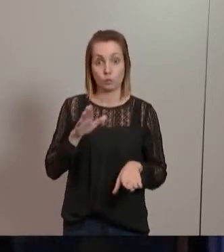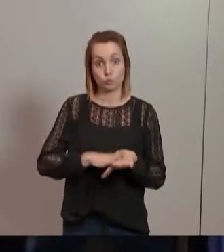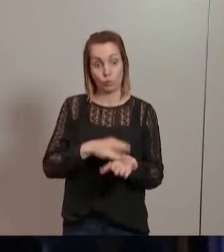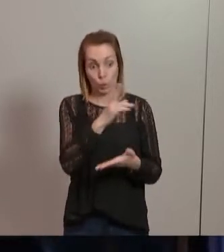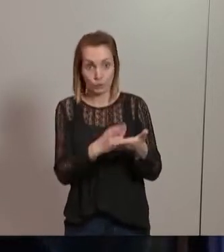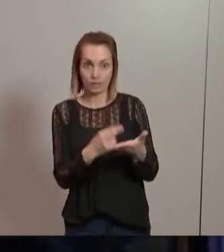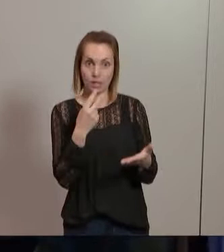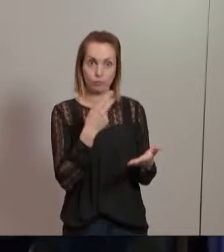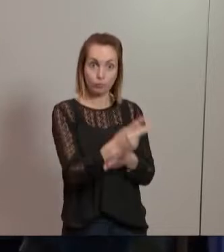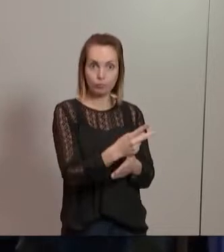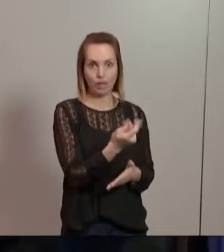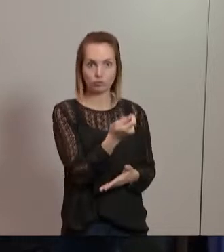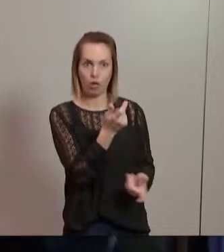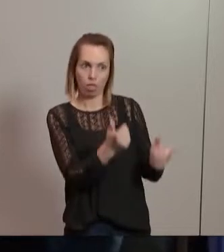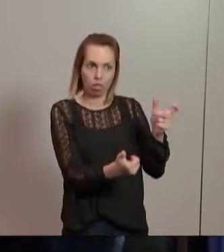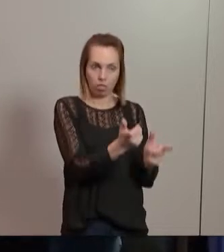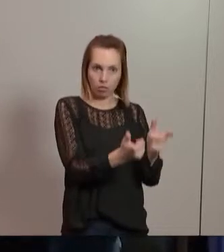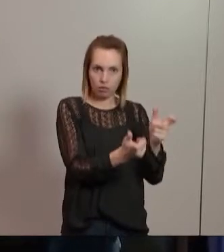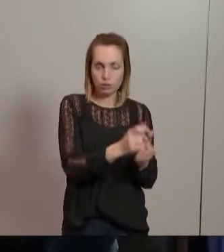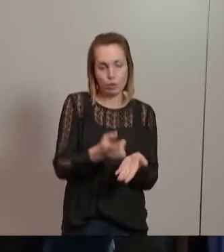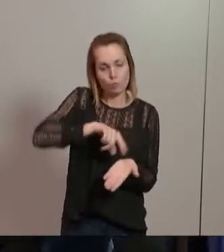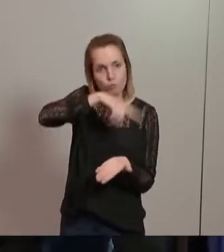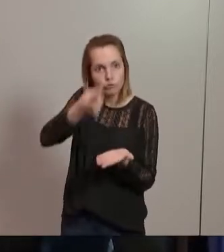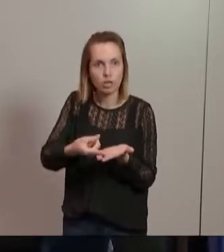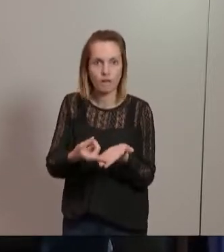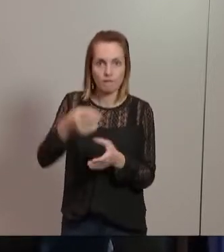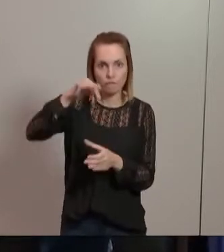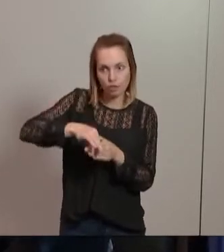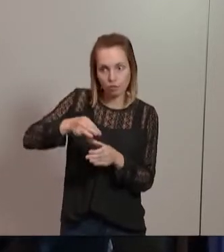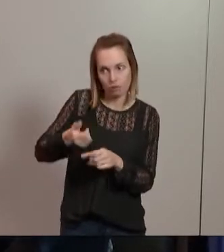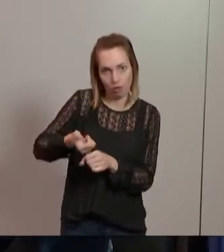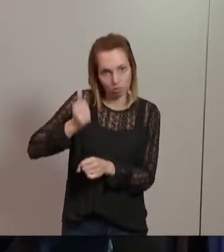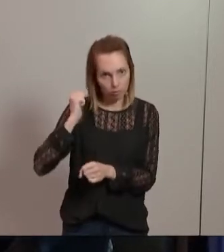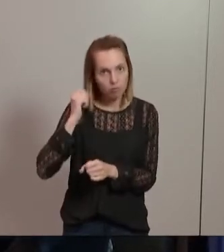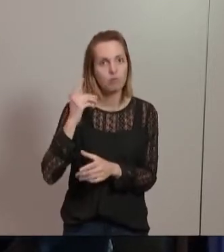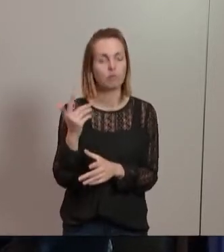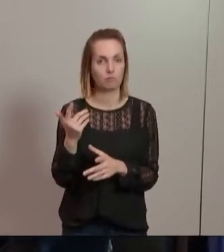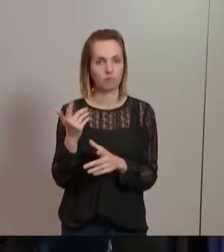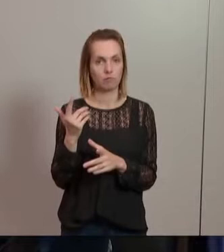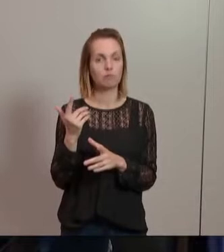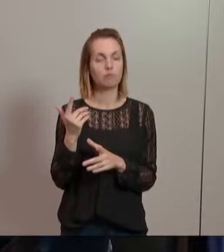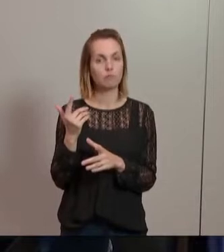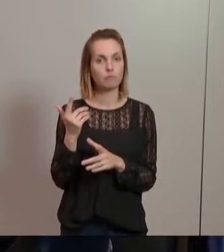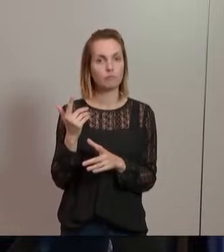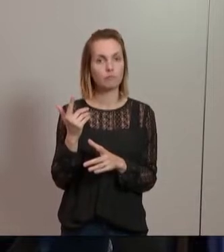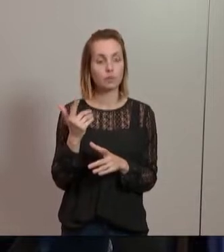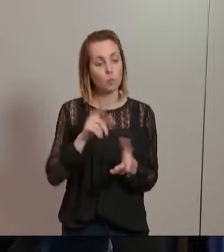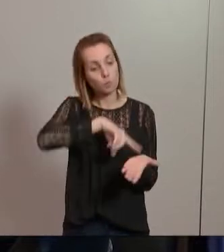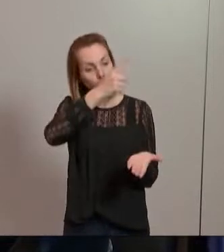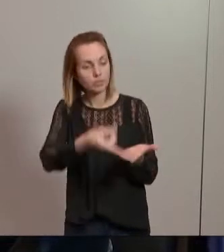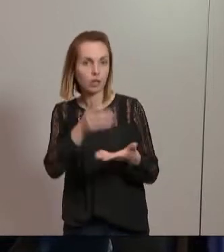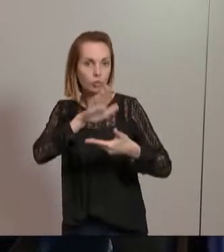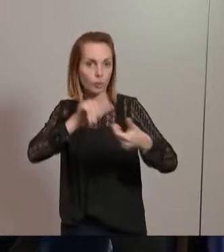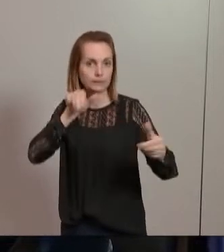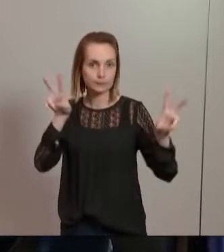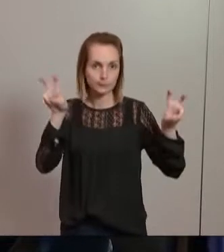ville. Le budget voté en conséquence, nous le qualifions à l'époque de budget de